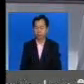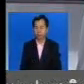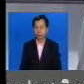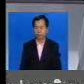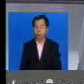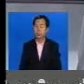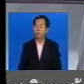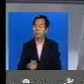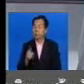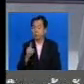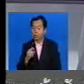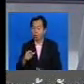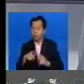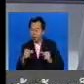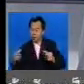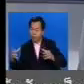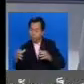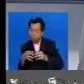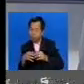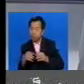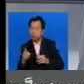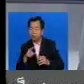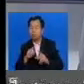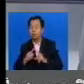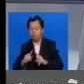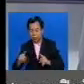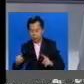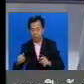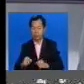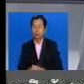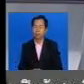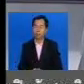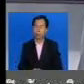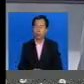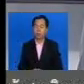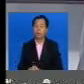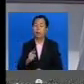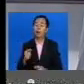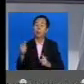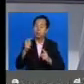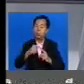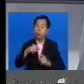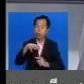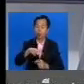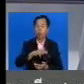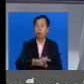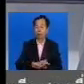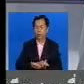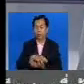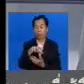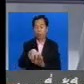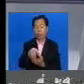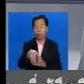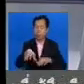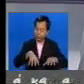เวทีอภิปรายสาธารณะเรื่องพรรคการเมืองสิ่งจำเป็นหรือส่วนเกินในระบอบประชาธิปไตยที่สถาบันศึกษาการพัฒนาประชาธิปไตยจั